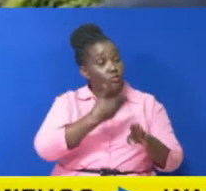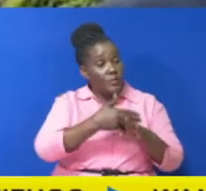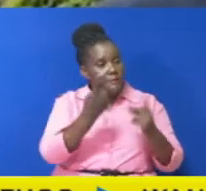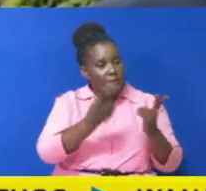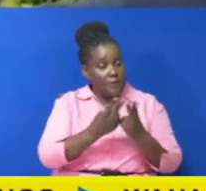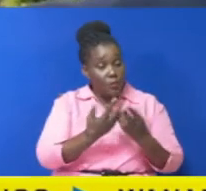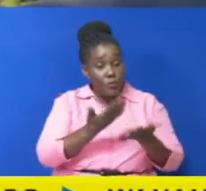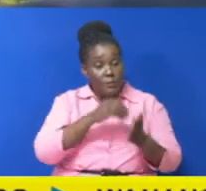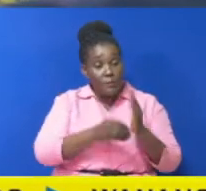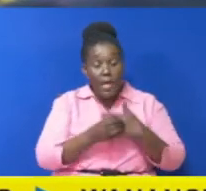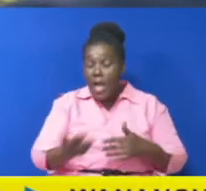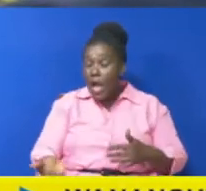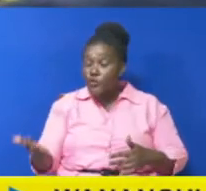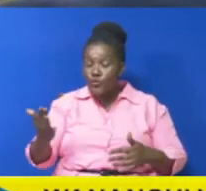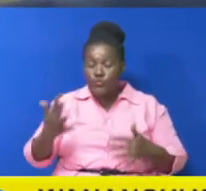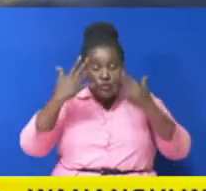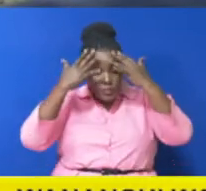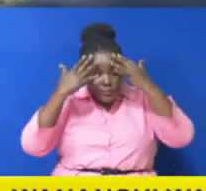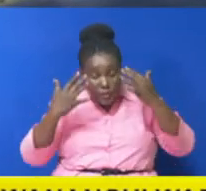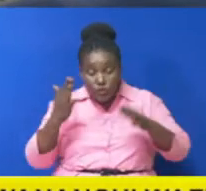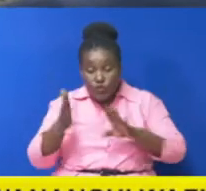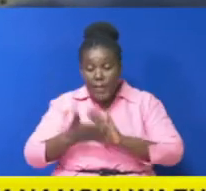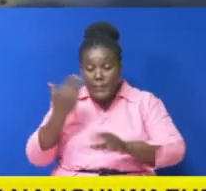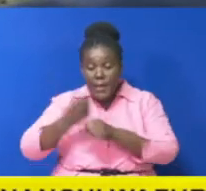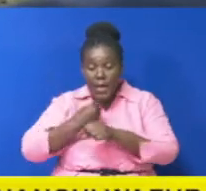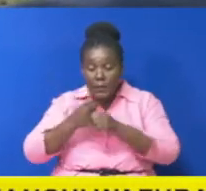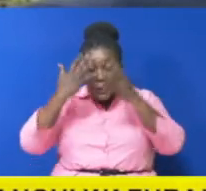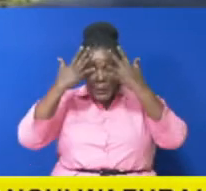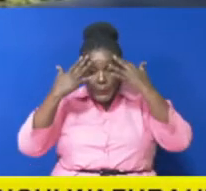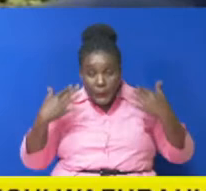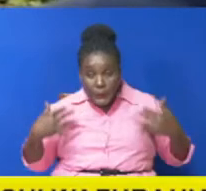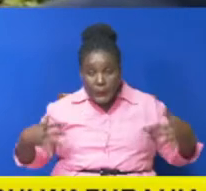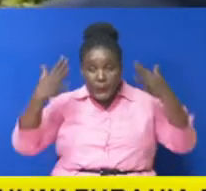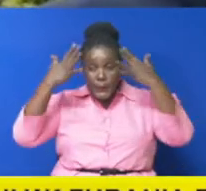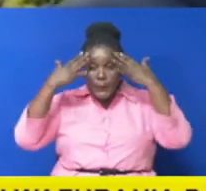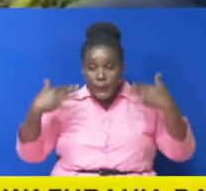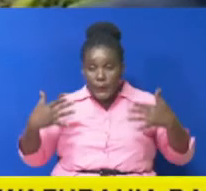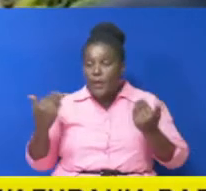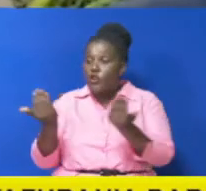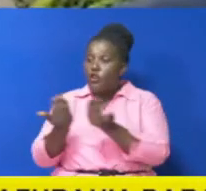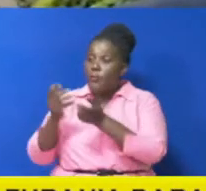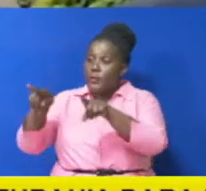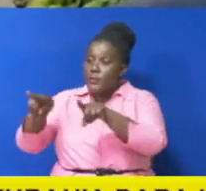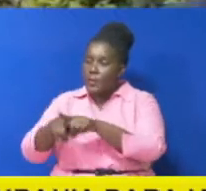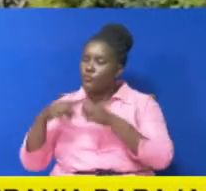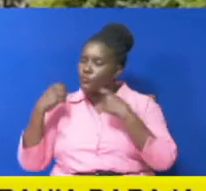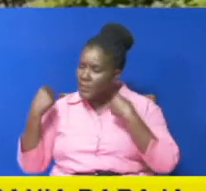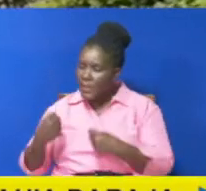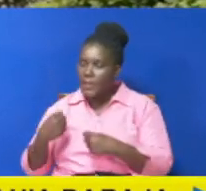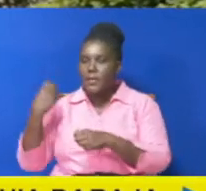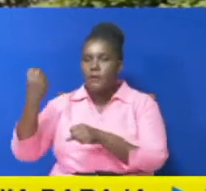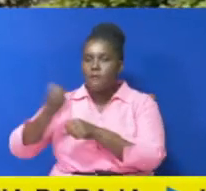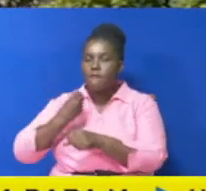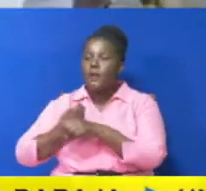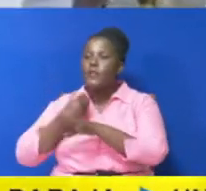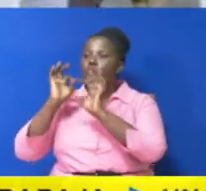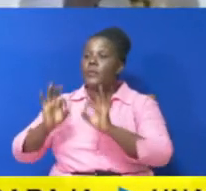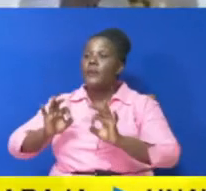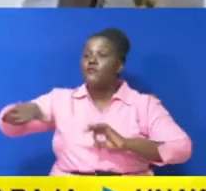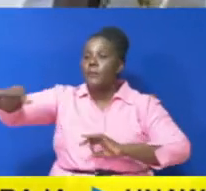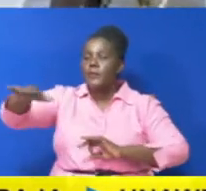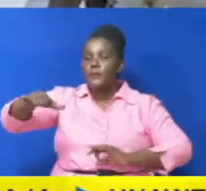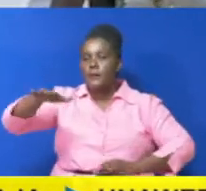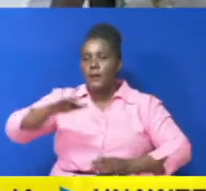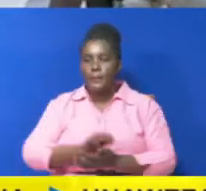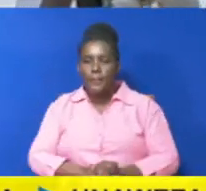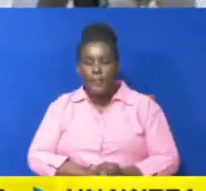jasho ambalo linatoka na sumu mwilini inapungua. Na kwa hiyo nafsi sana wana mazoezi, tujitahidi sana kufanya masuala ya usafi wa mazingira.